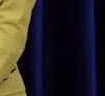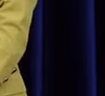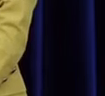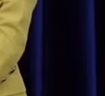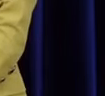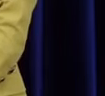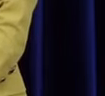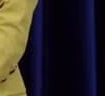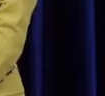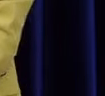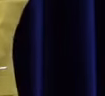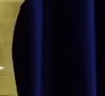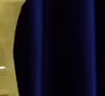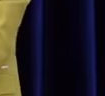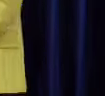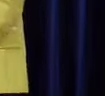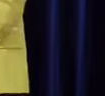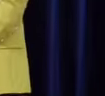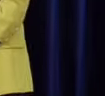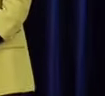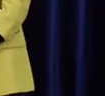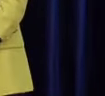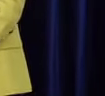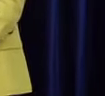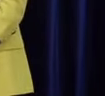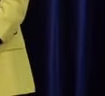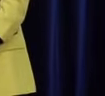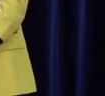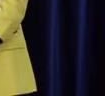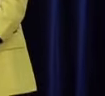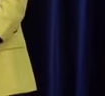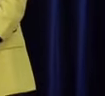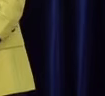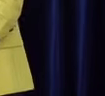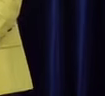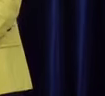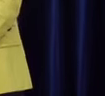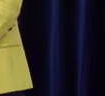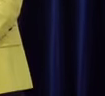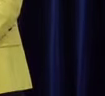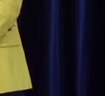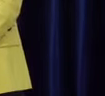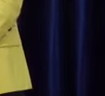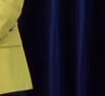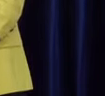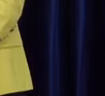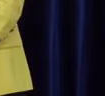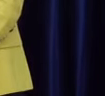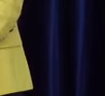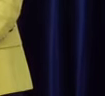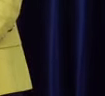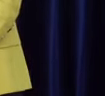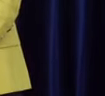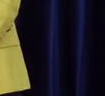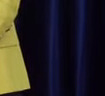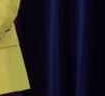талаар танилцуулах болно. За өсвөр нас гэдэг маань ерөнхийдөө 12-аас 18 насны хүүхдийг авч үздэг. Энэ насанд бол